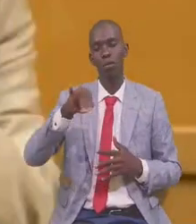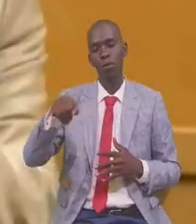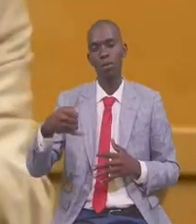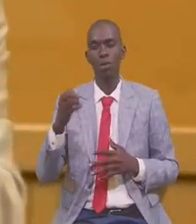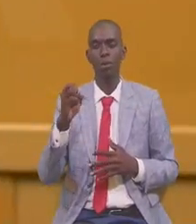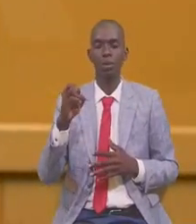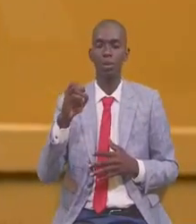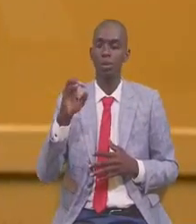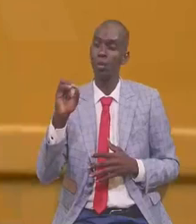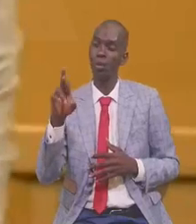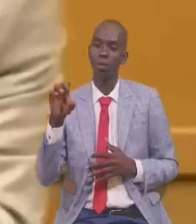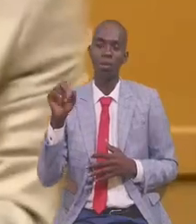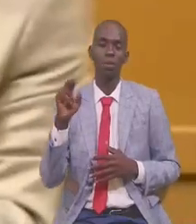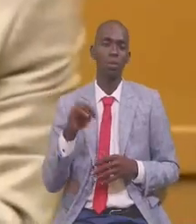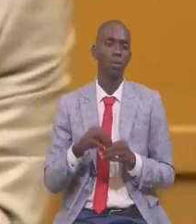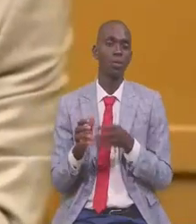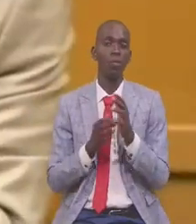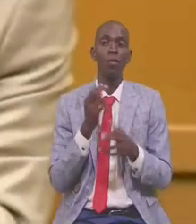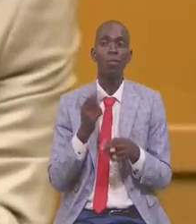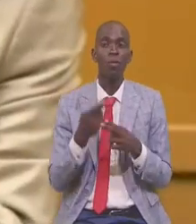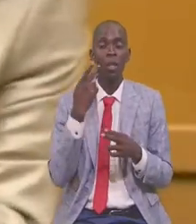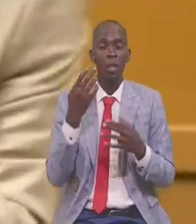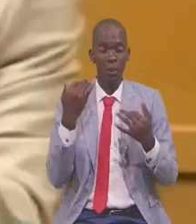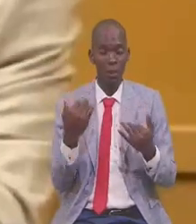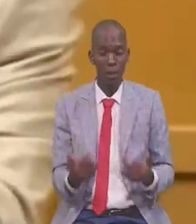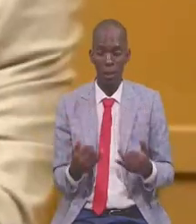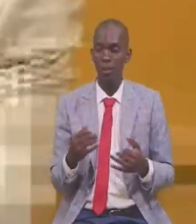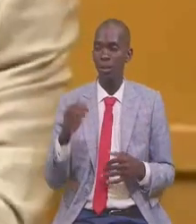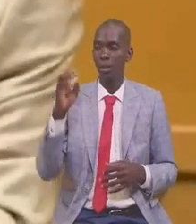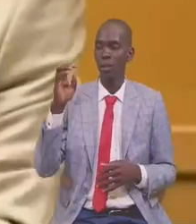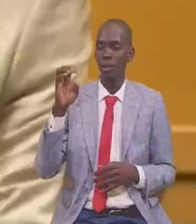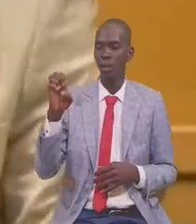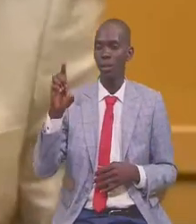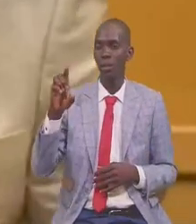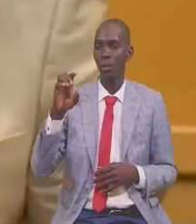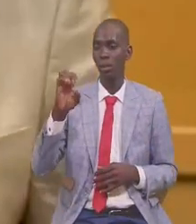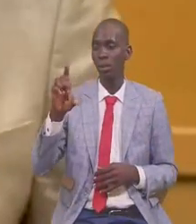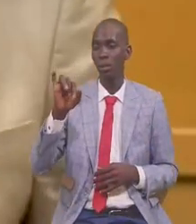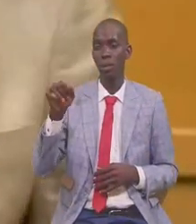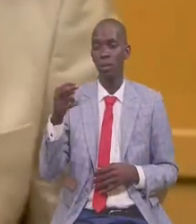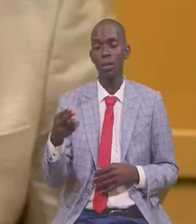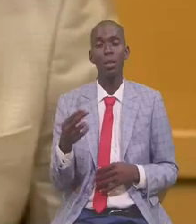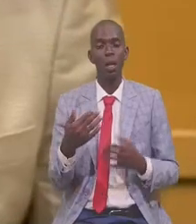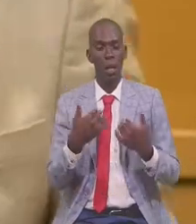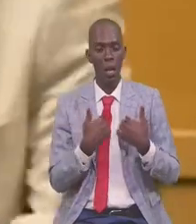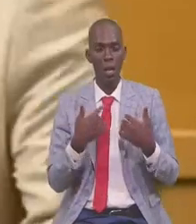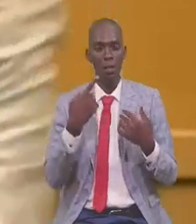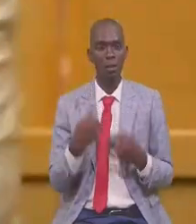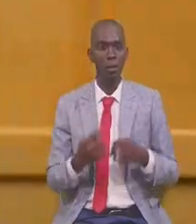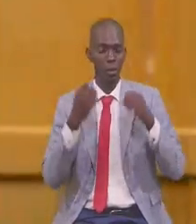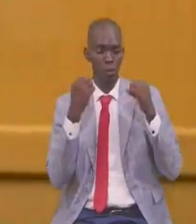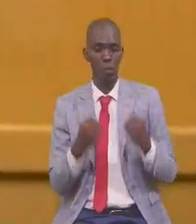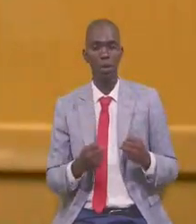maintenant. Élie avait le manteau. Il ne m'a même pas permis de toucher ce manteau-là. Il a